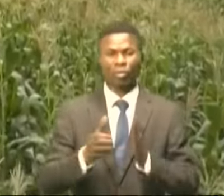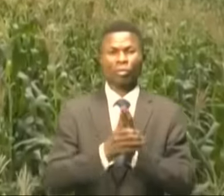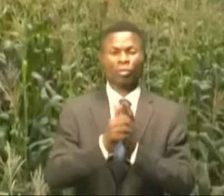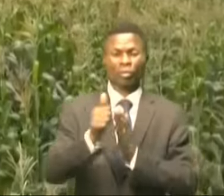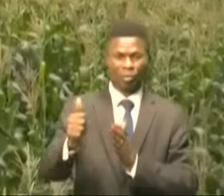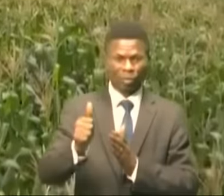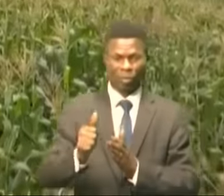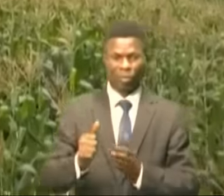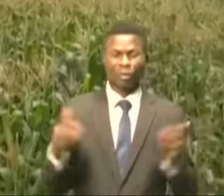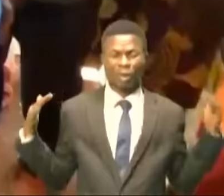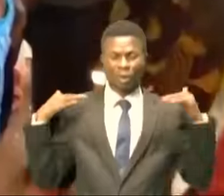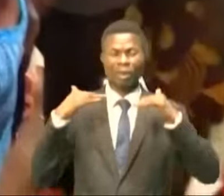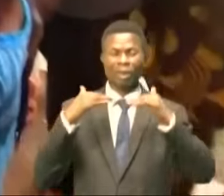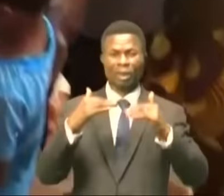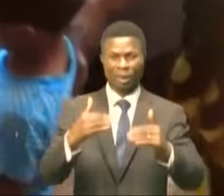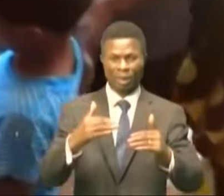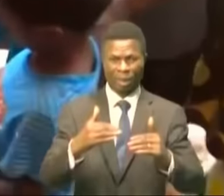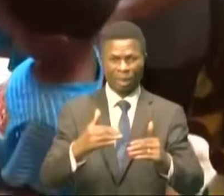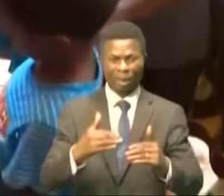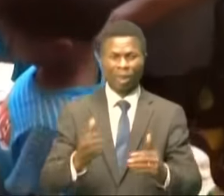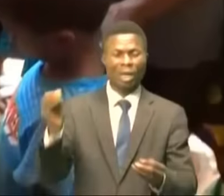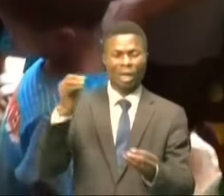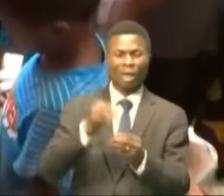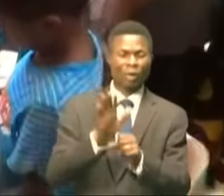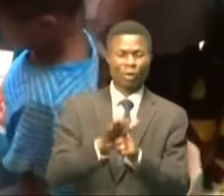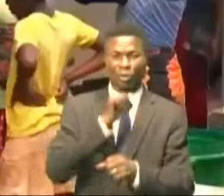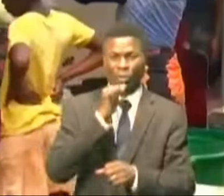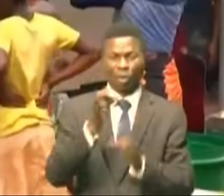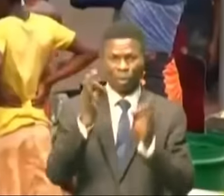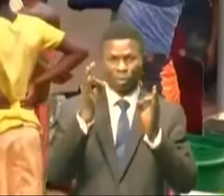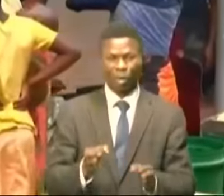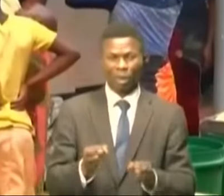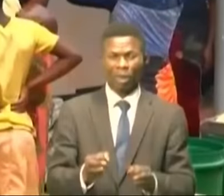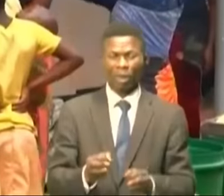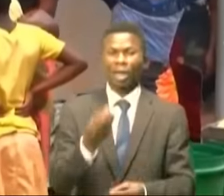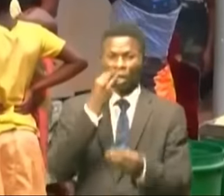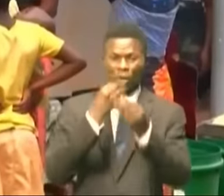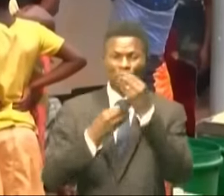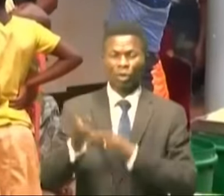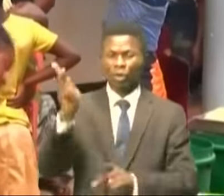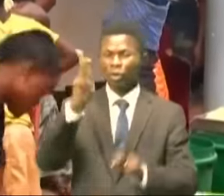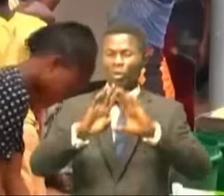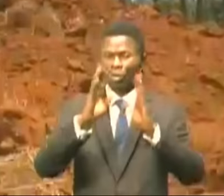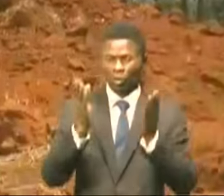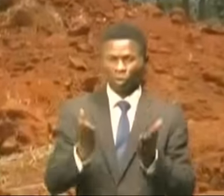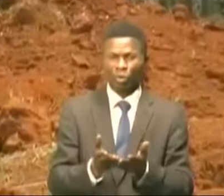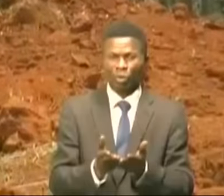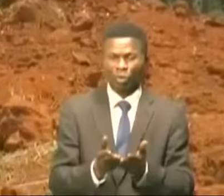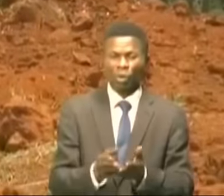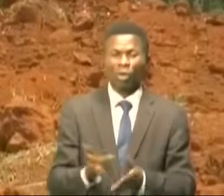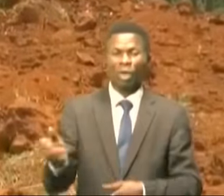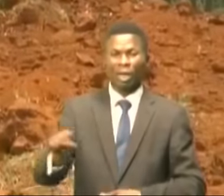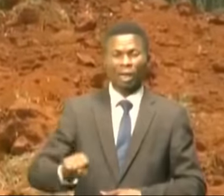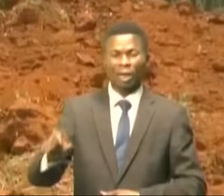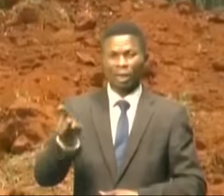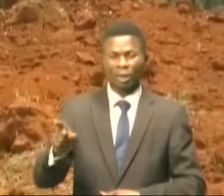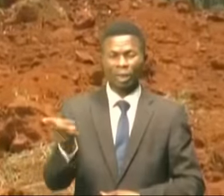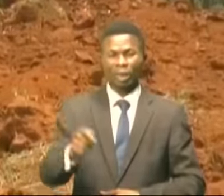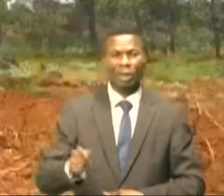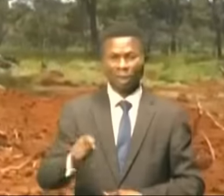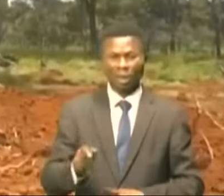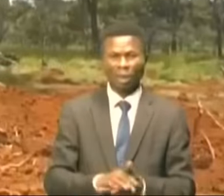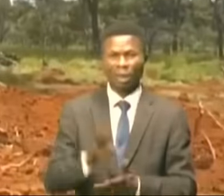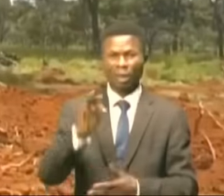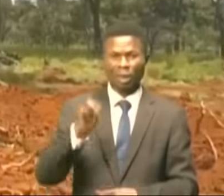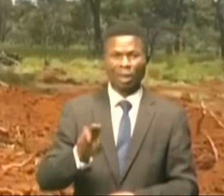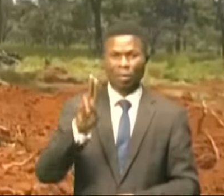de désertique peut paraître exagéré, certes, mais l'autosuffisance alimentaire de la population du secteur de Lulu, dans les territoires de